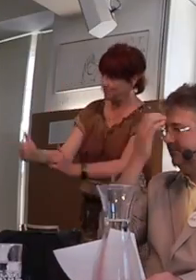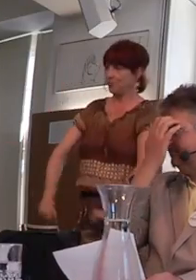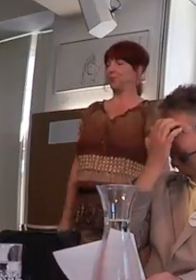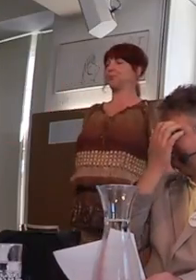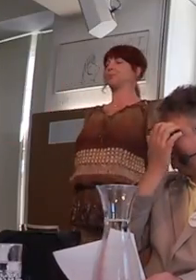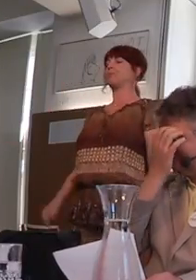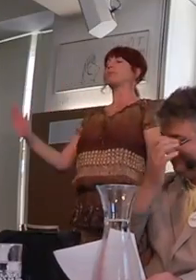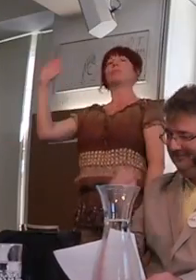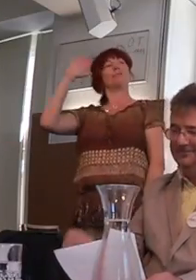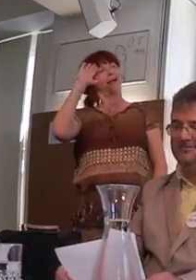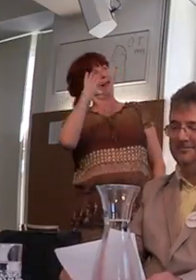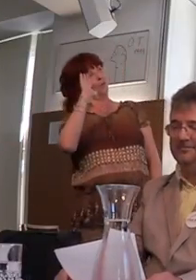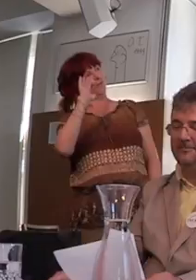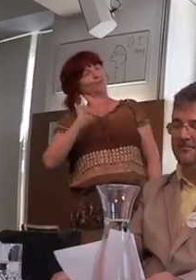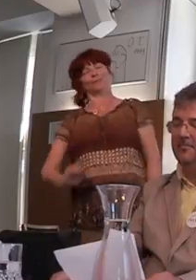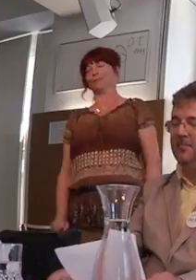Hallo.